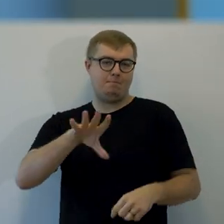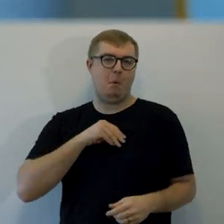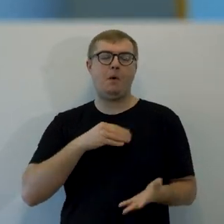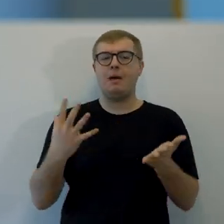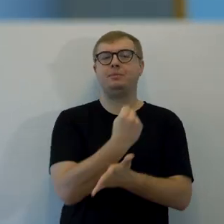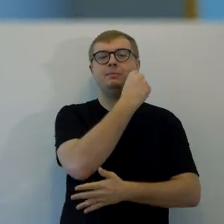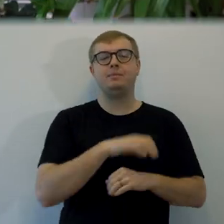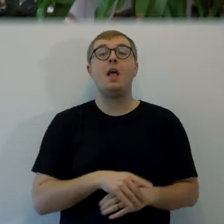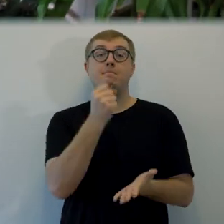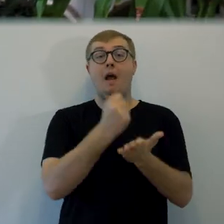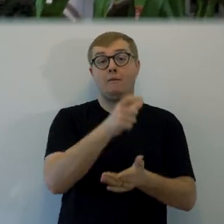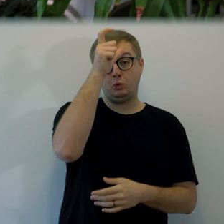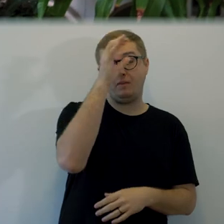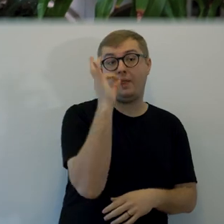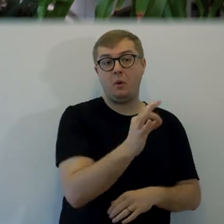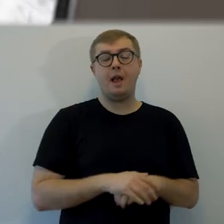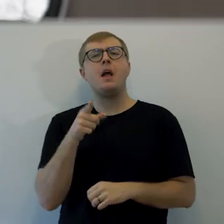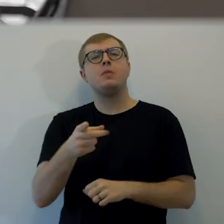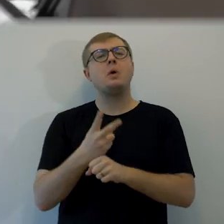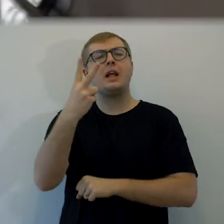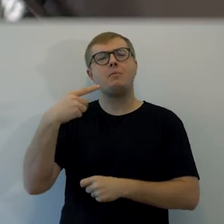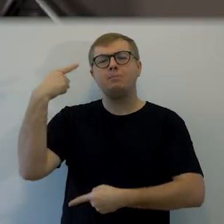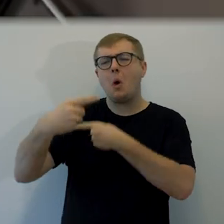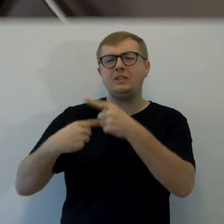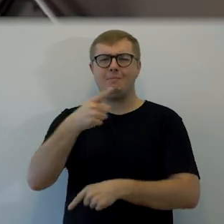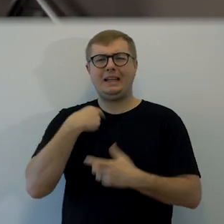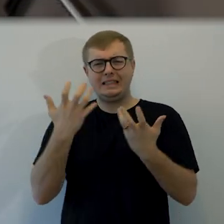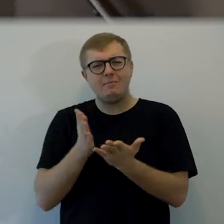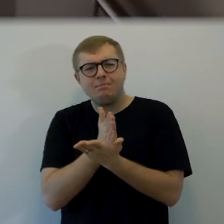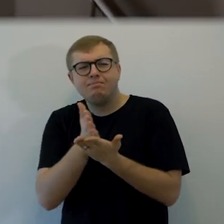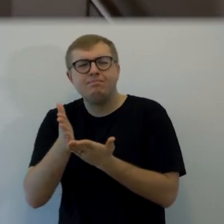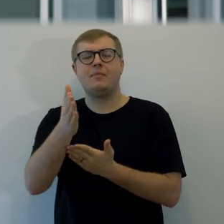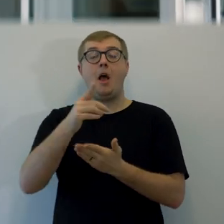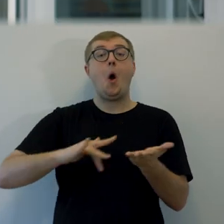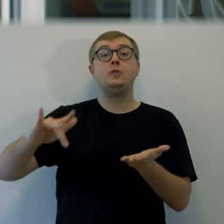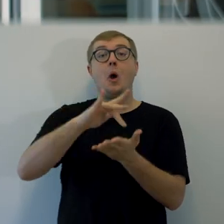To mogę. To prawo człowieka. Dostępność to droga, którą chcemy